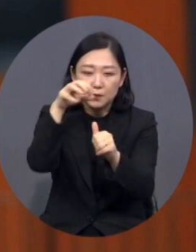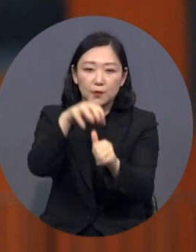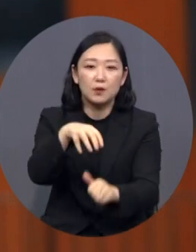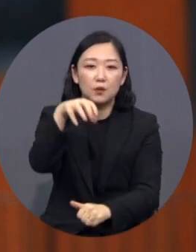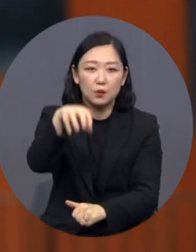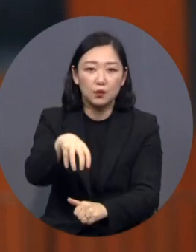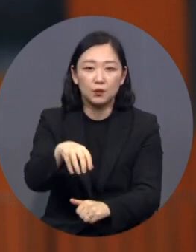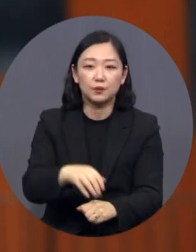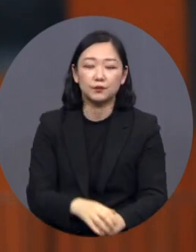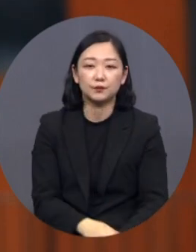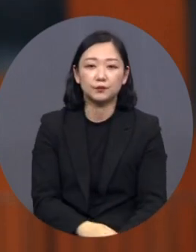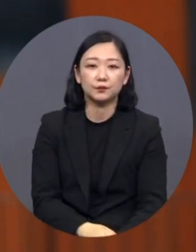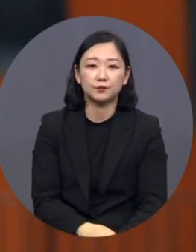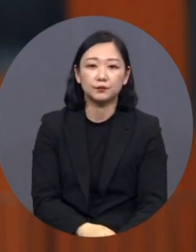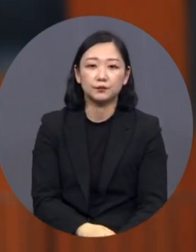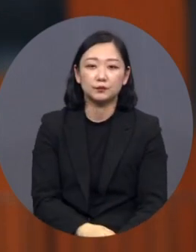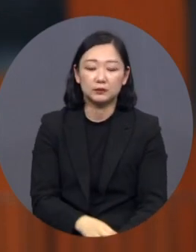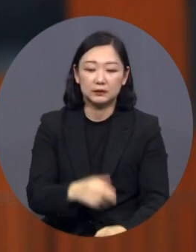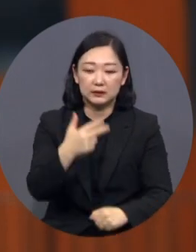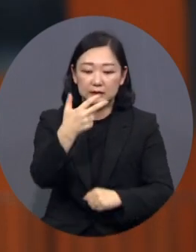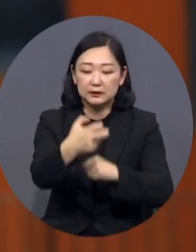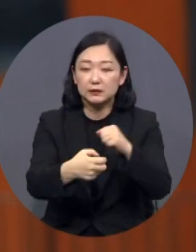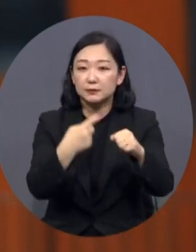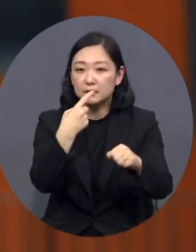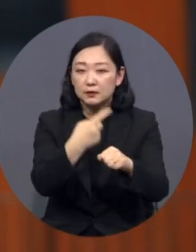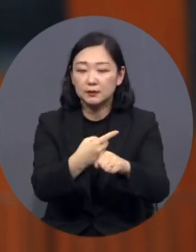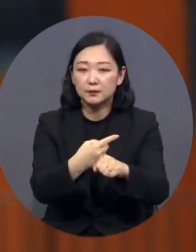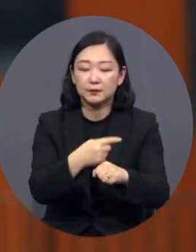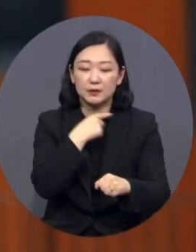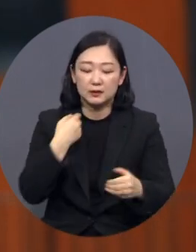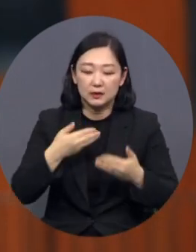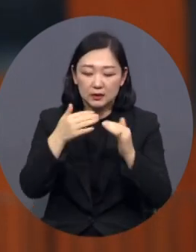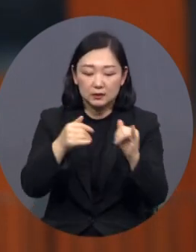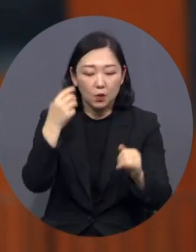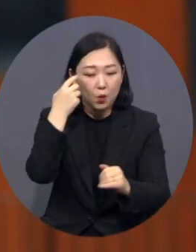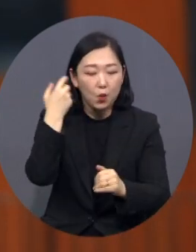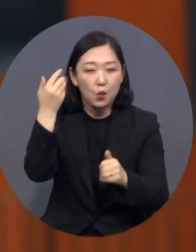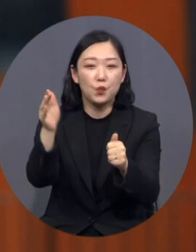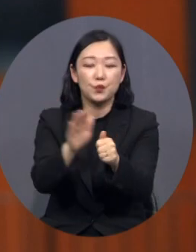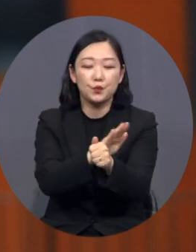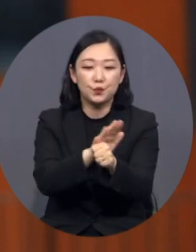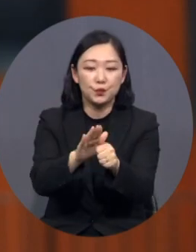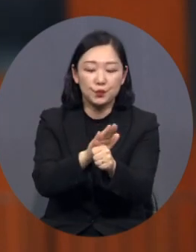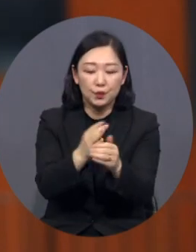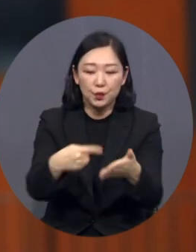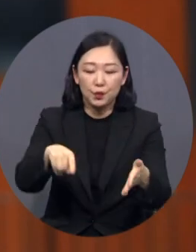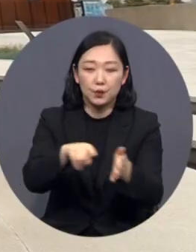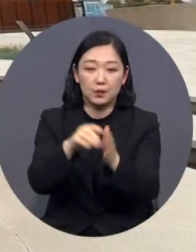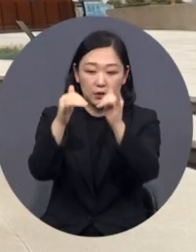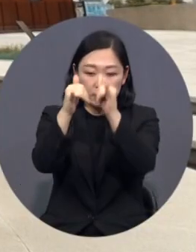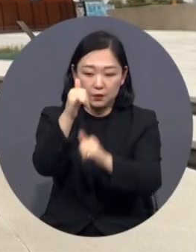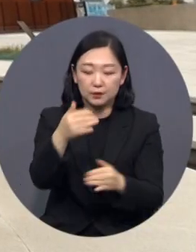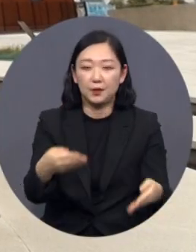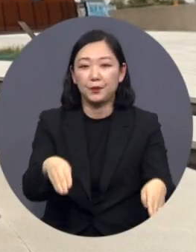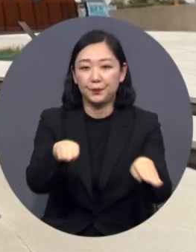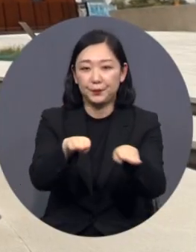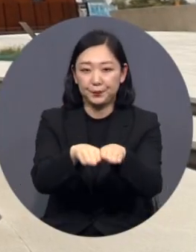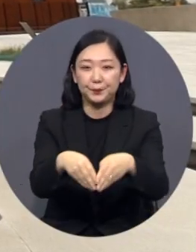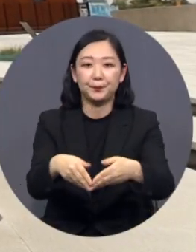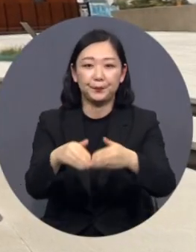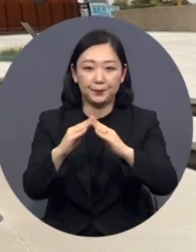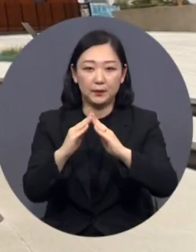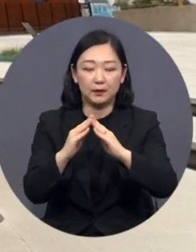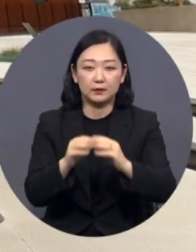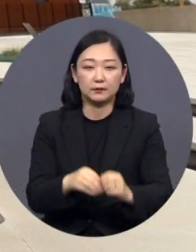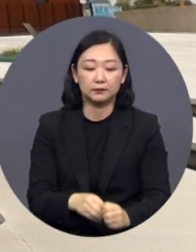간직한 주정공장 터에는 70여년 만에 희생자의 넉을 기리기 위한 역사관이 들어섰습니다 주정공장